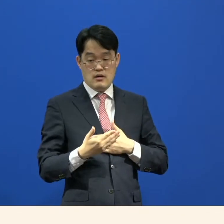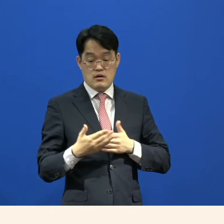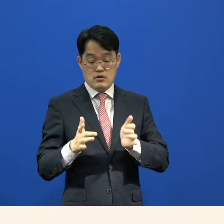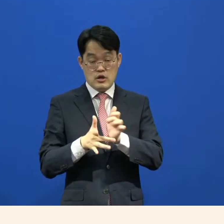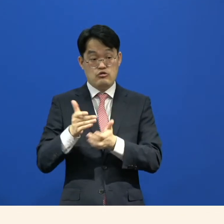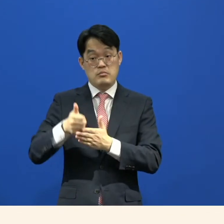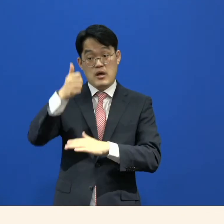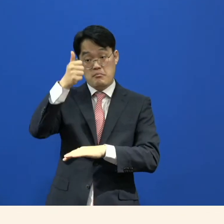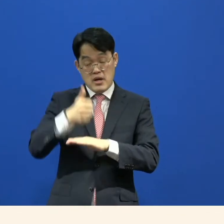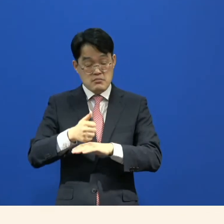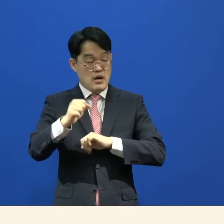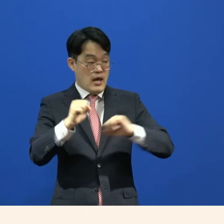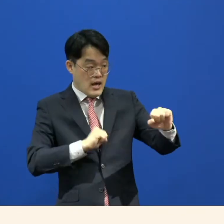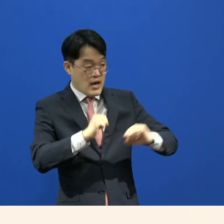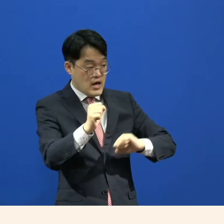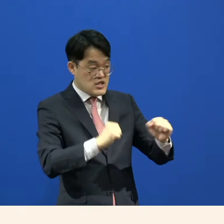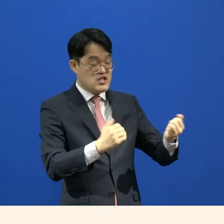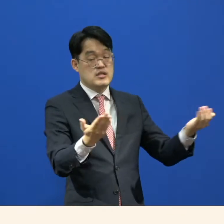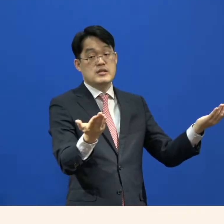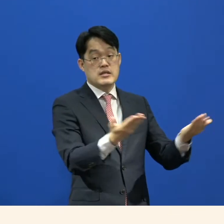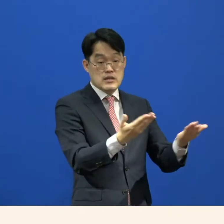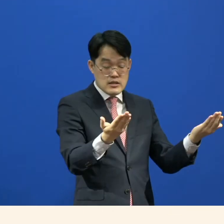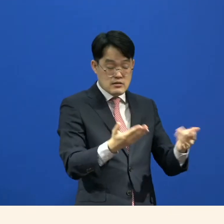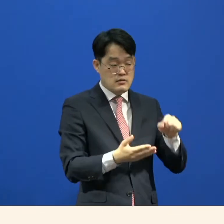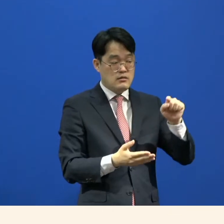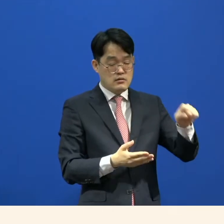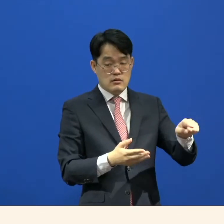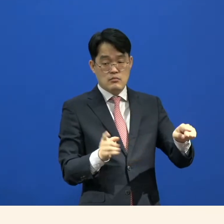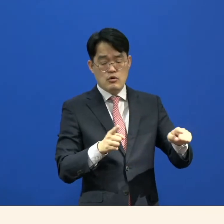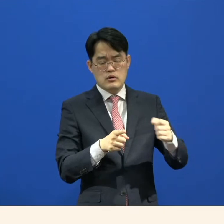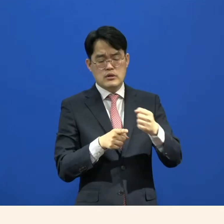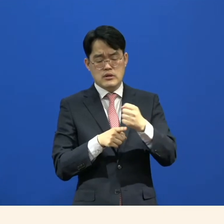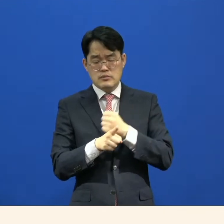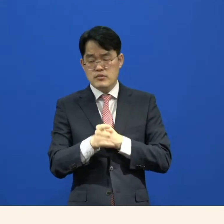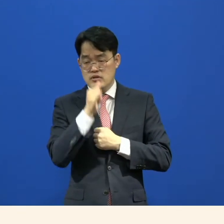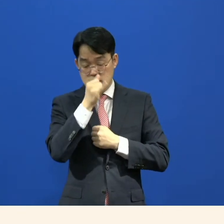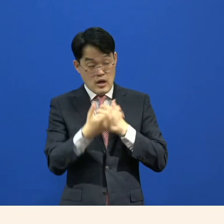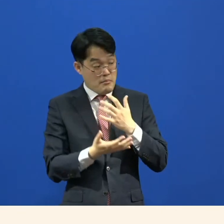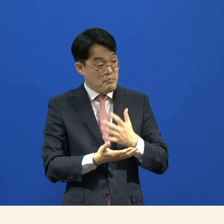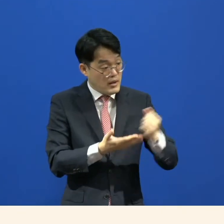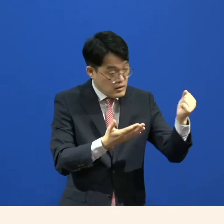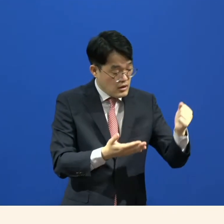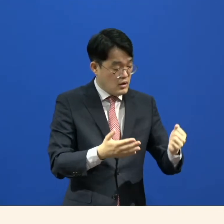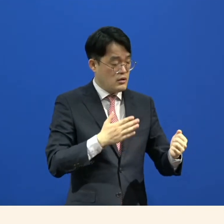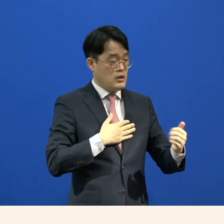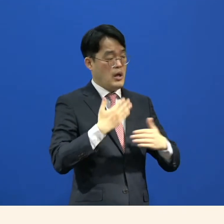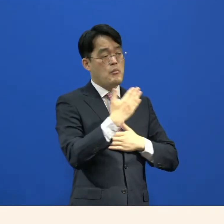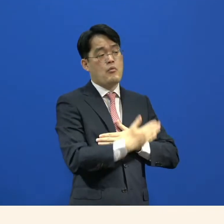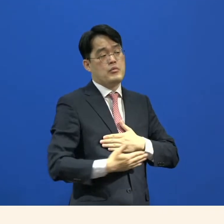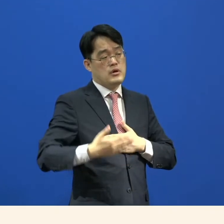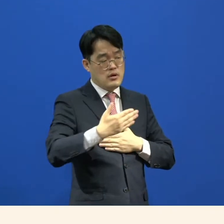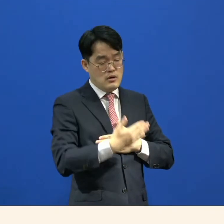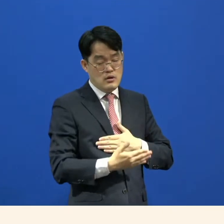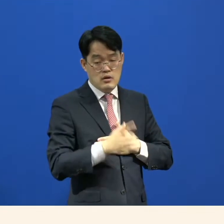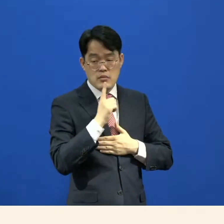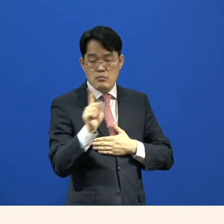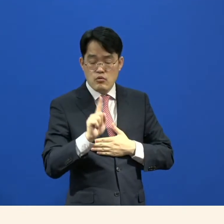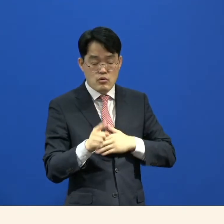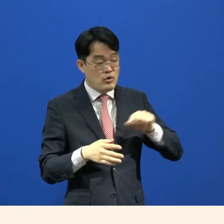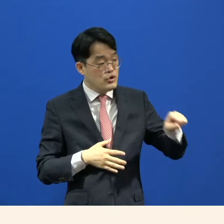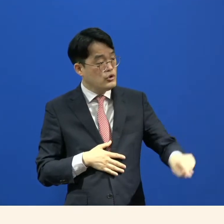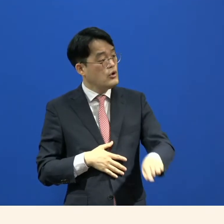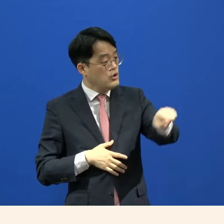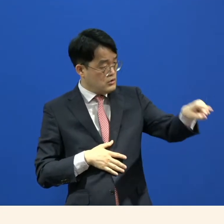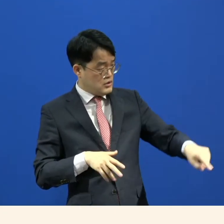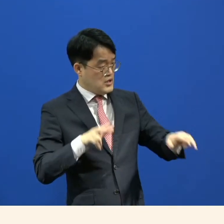일은 그냥 일이 아니고 의미심장한 거죠. 받아 먹으라 내 몸이니라. 이 말은 너희들이 이제